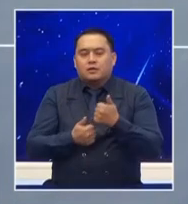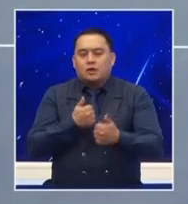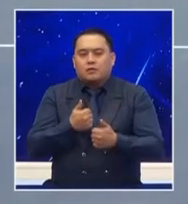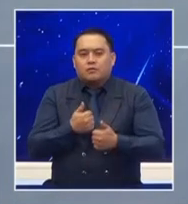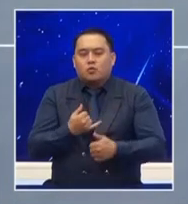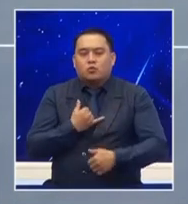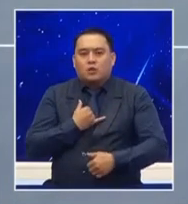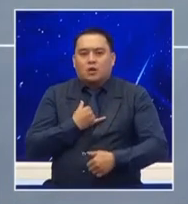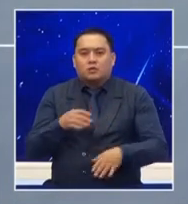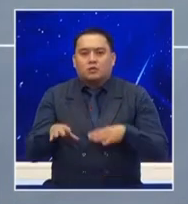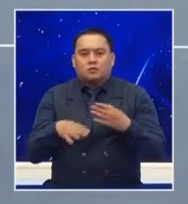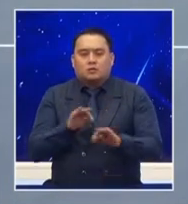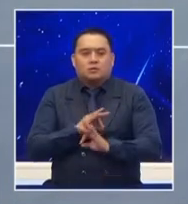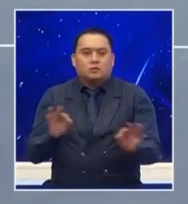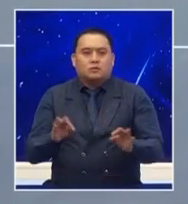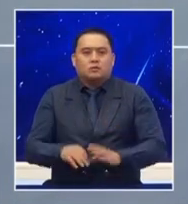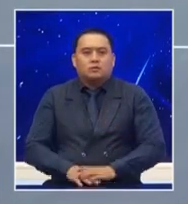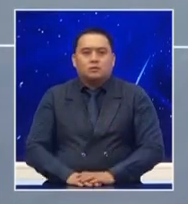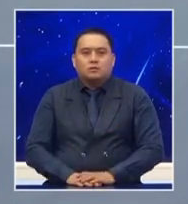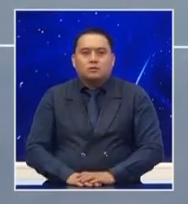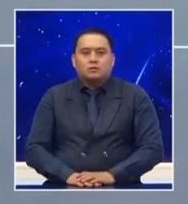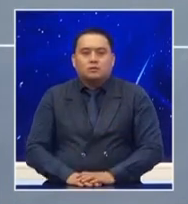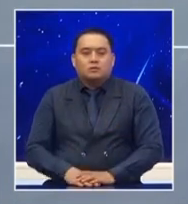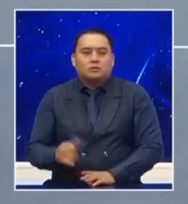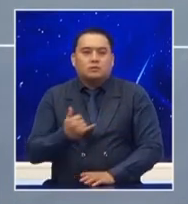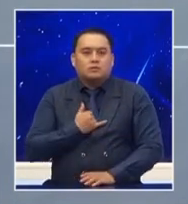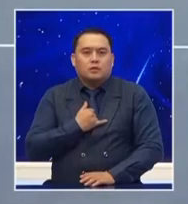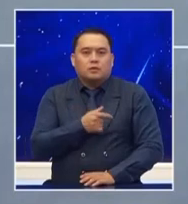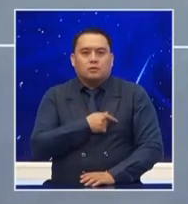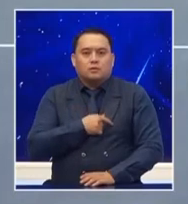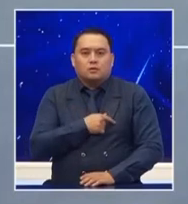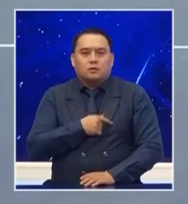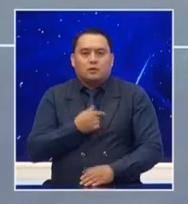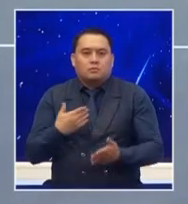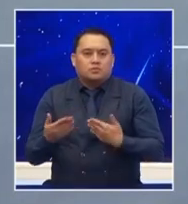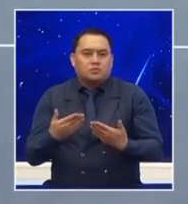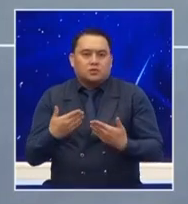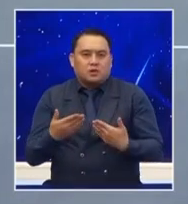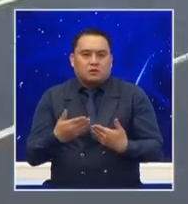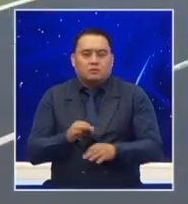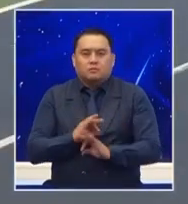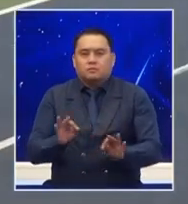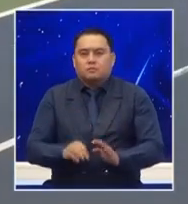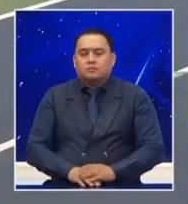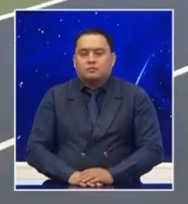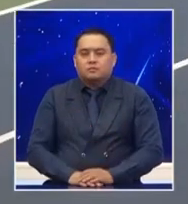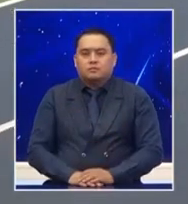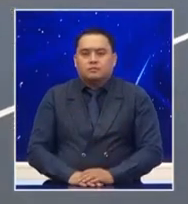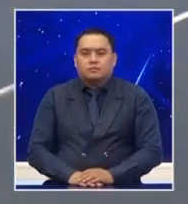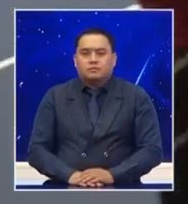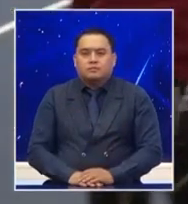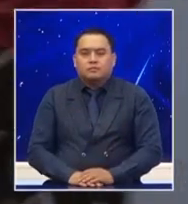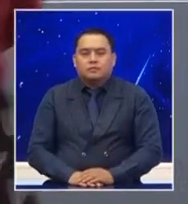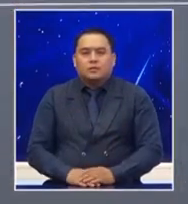проводятся классно. У нас тренер общительный, классный. Таким образом, большой теннис